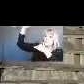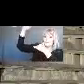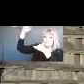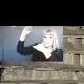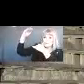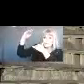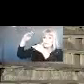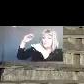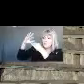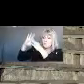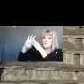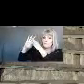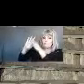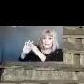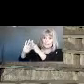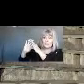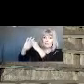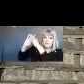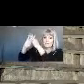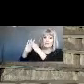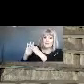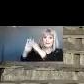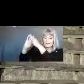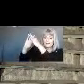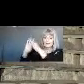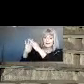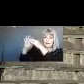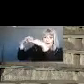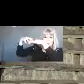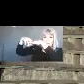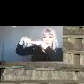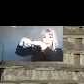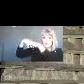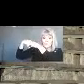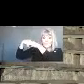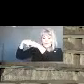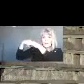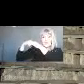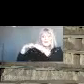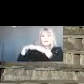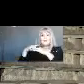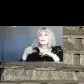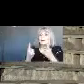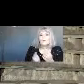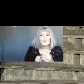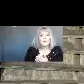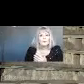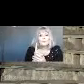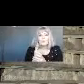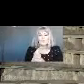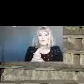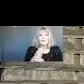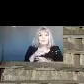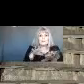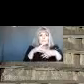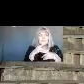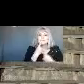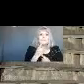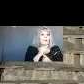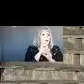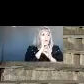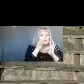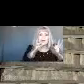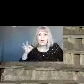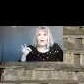word gevul met die Heilige Gees, as die twee weer verbind is, gebeur daar vreemde buitengewone goed, hulle praat in tale, die disippels doen wonders